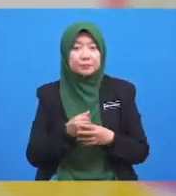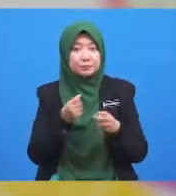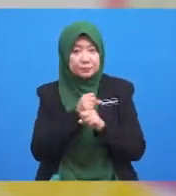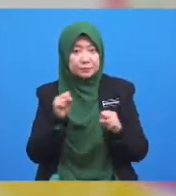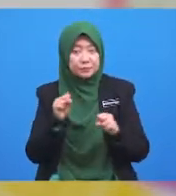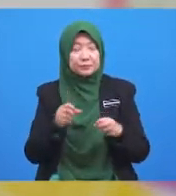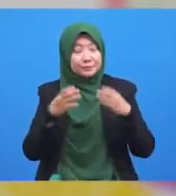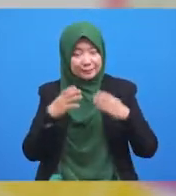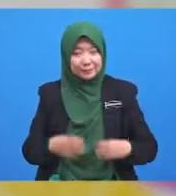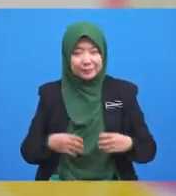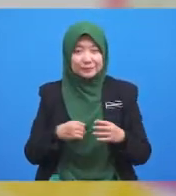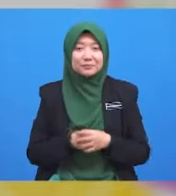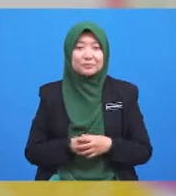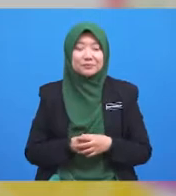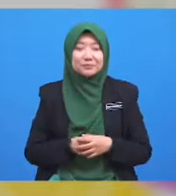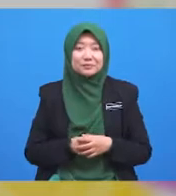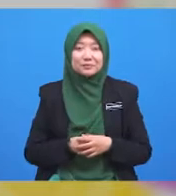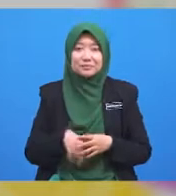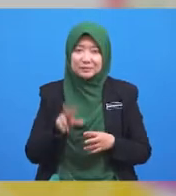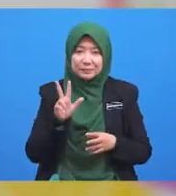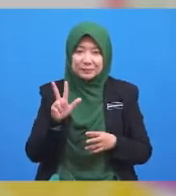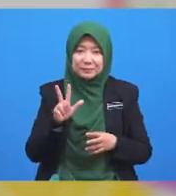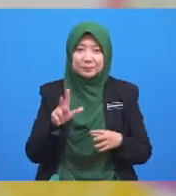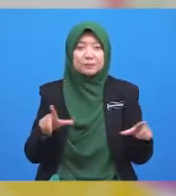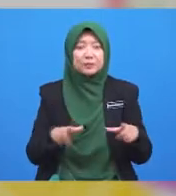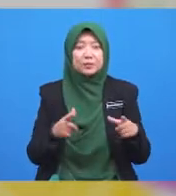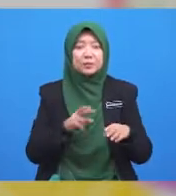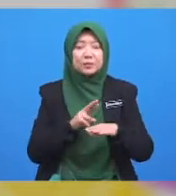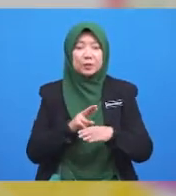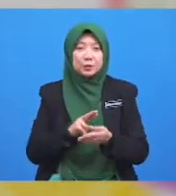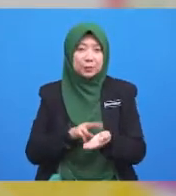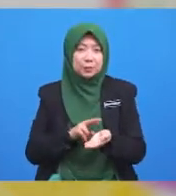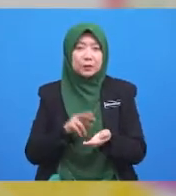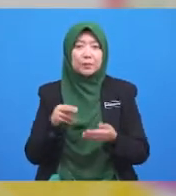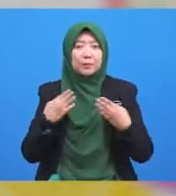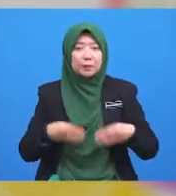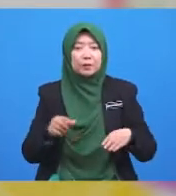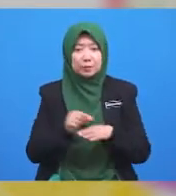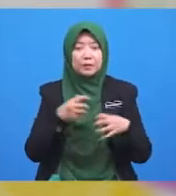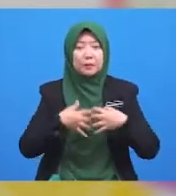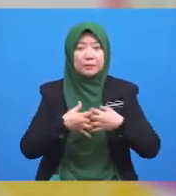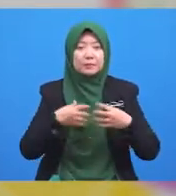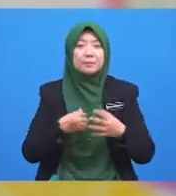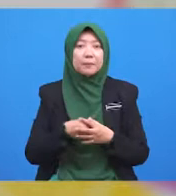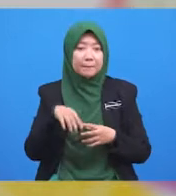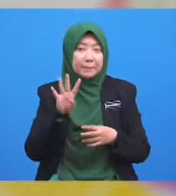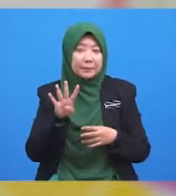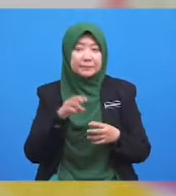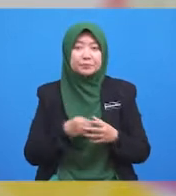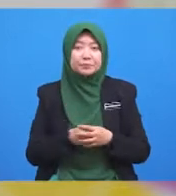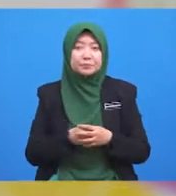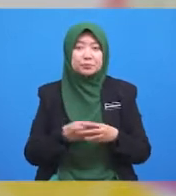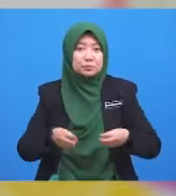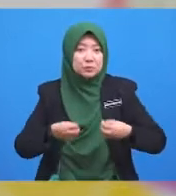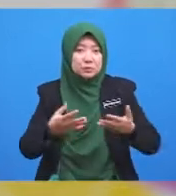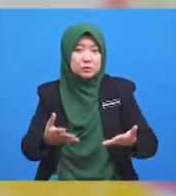Sediakan pelanggan. 3. Melakukan rawatan badan menggunakan mesin. 4.